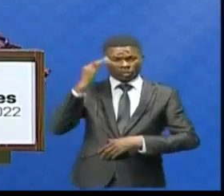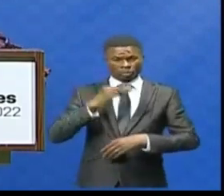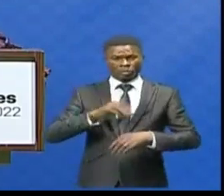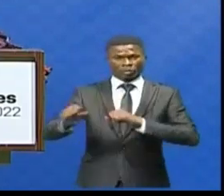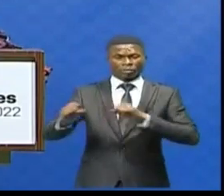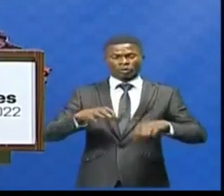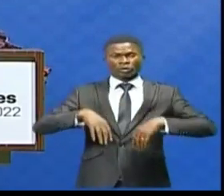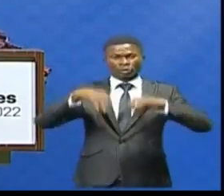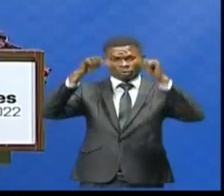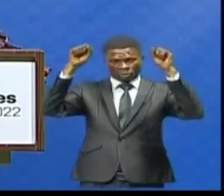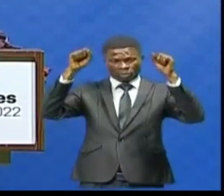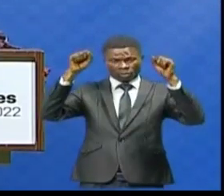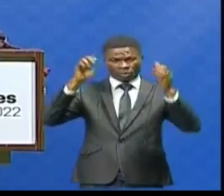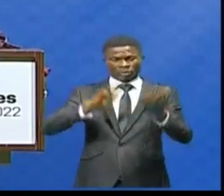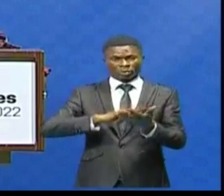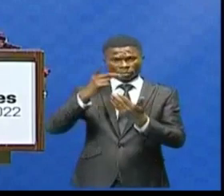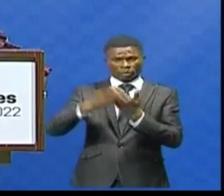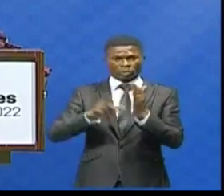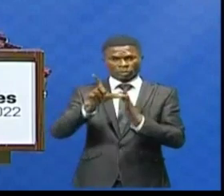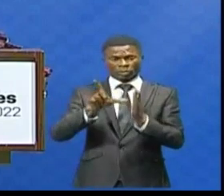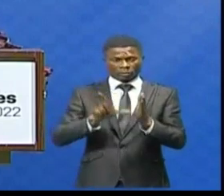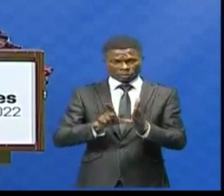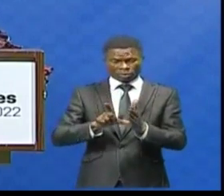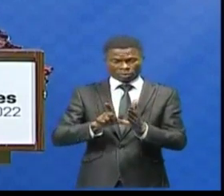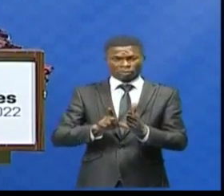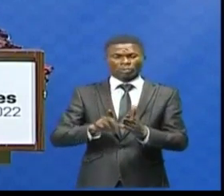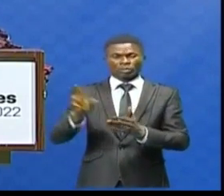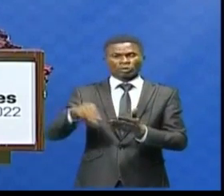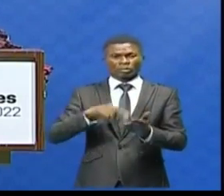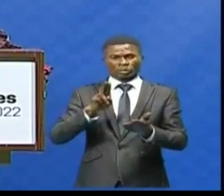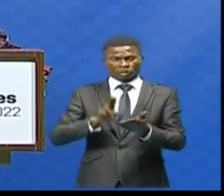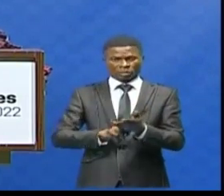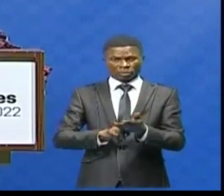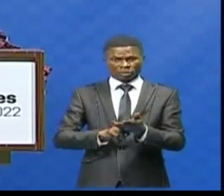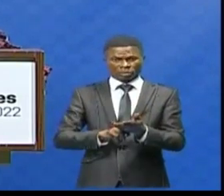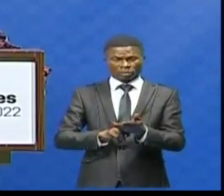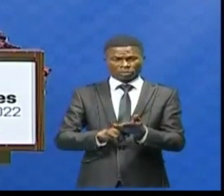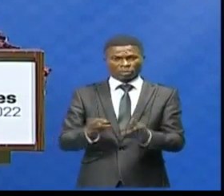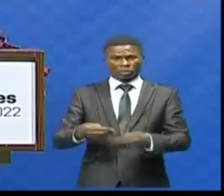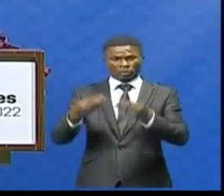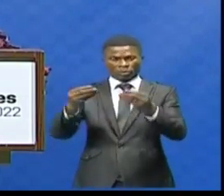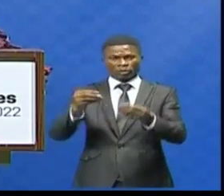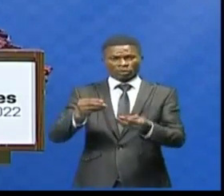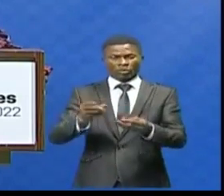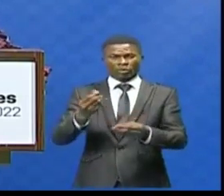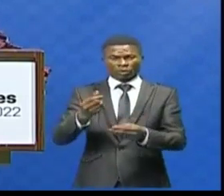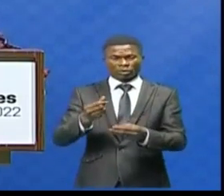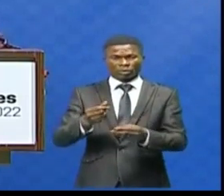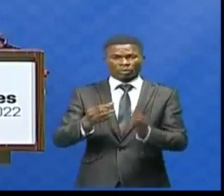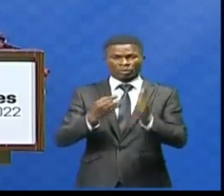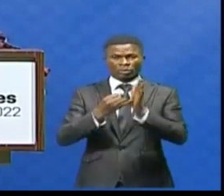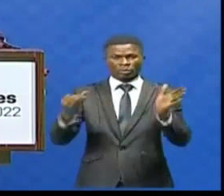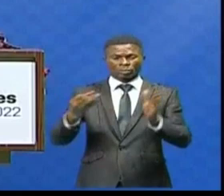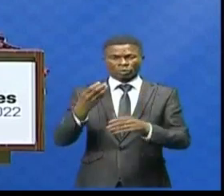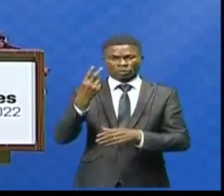d'adoption le projet de loi de ratification de l'accord de crédit numéro 72